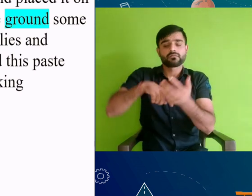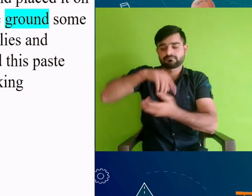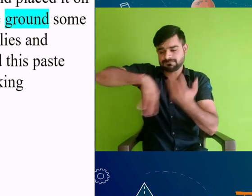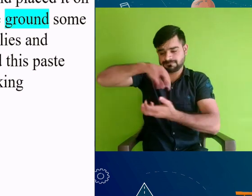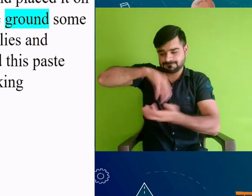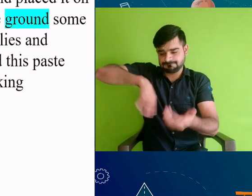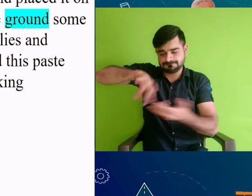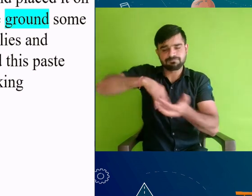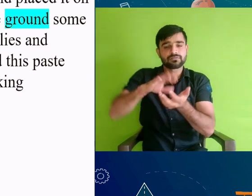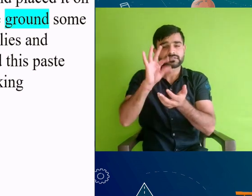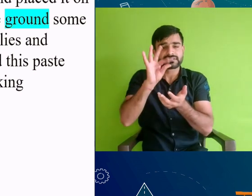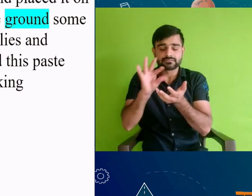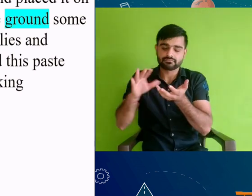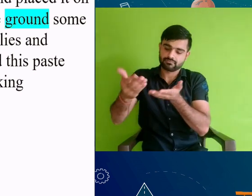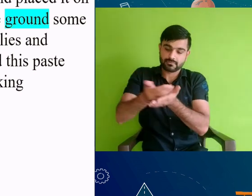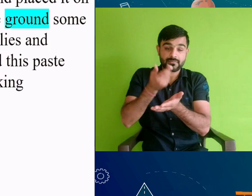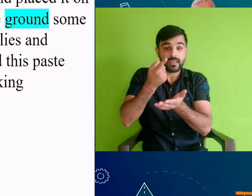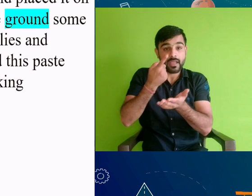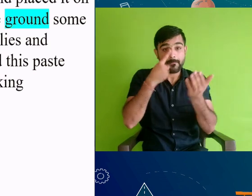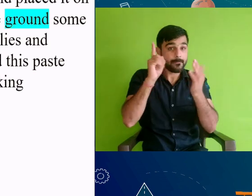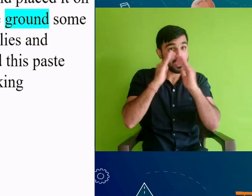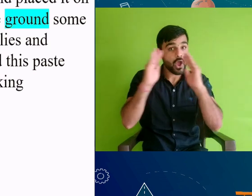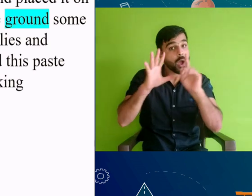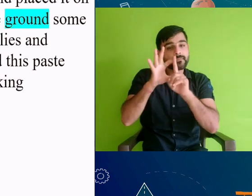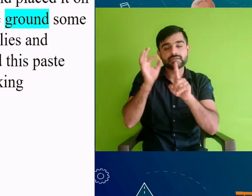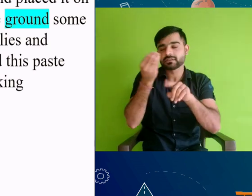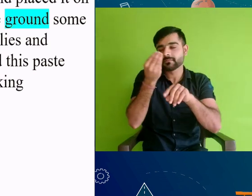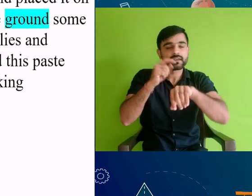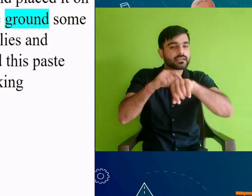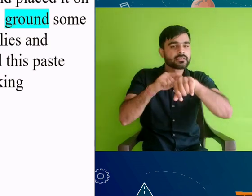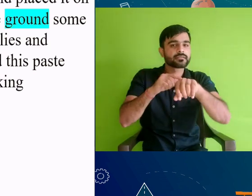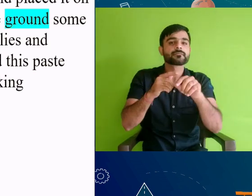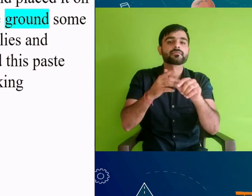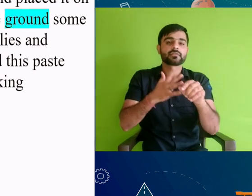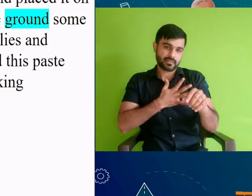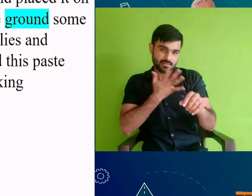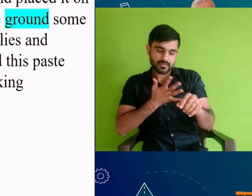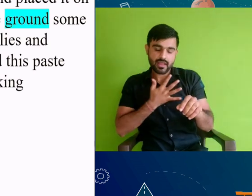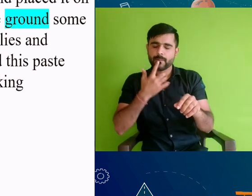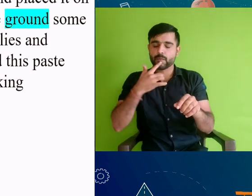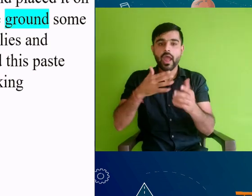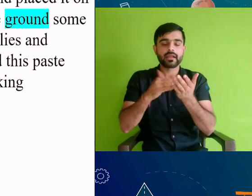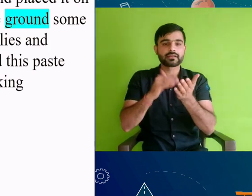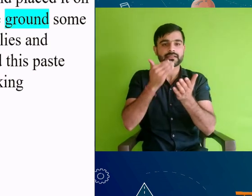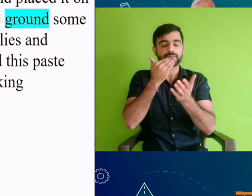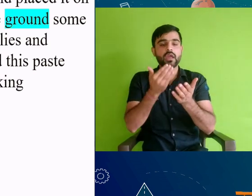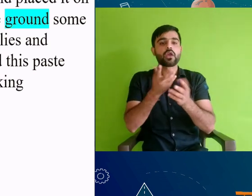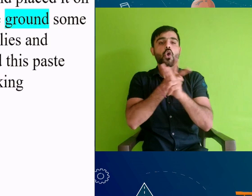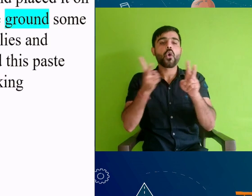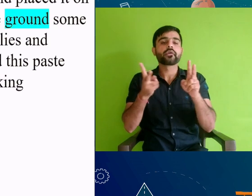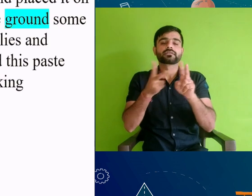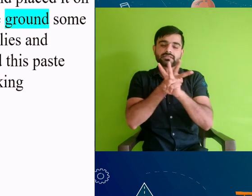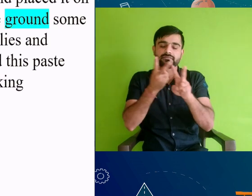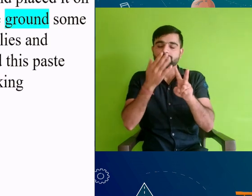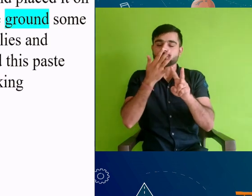बनाया। जैसे आपकी मम्मी घर में कभी कभी धनिया की चटनी, पुदीना चटनी बनाती हैं, है ना, तो